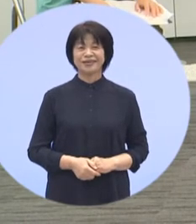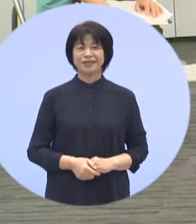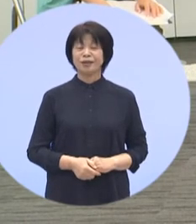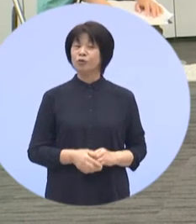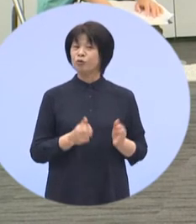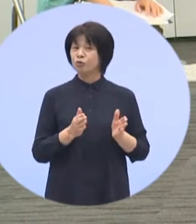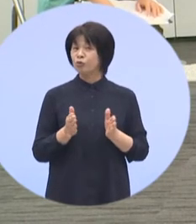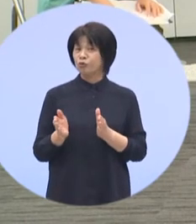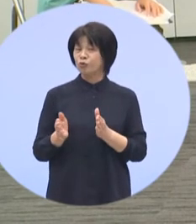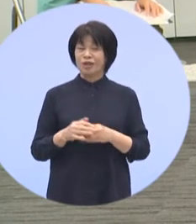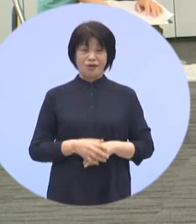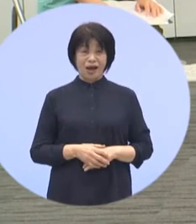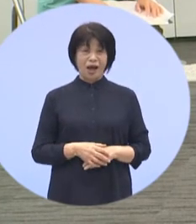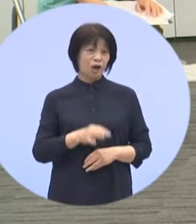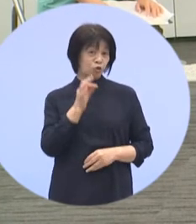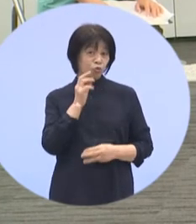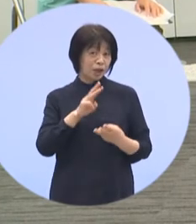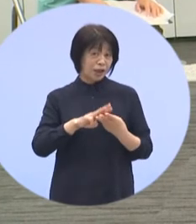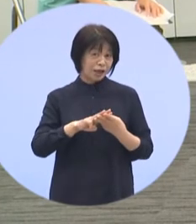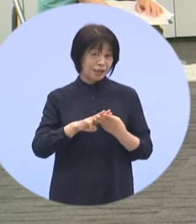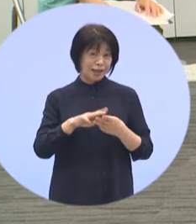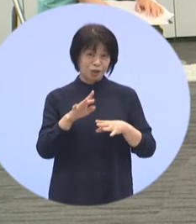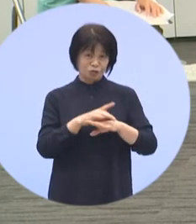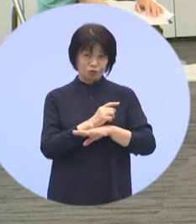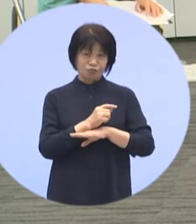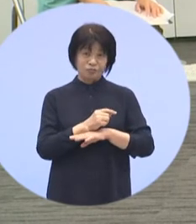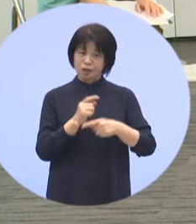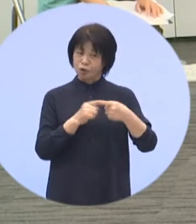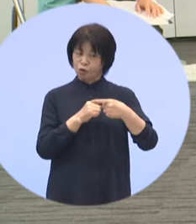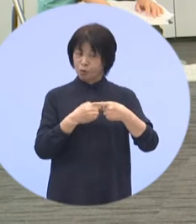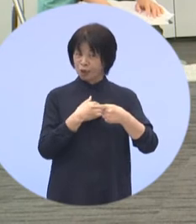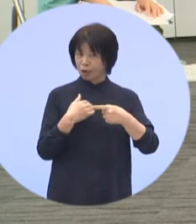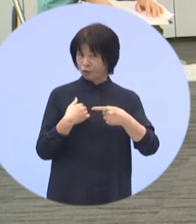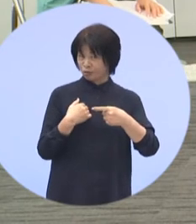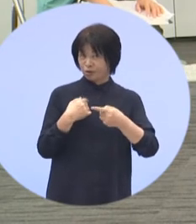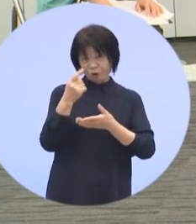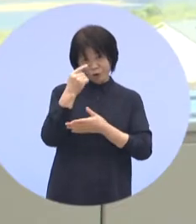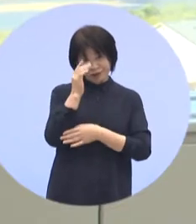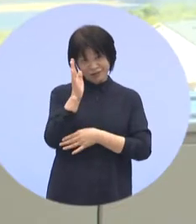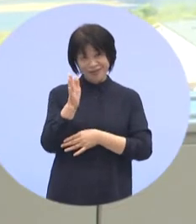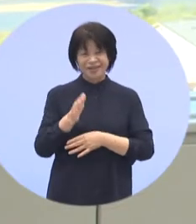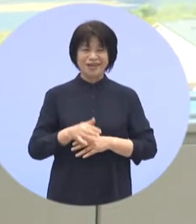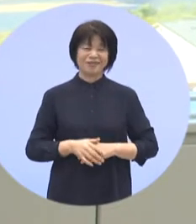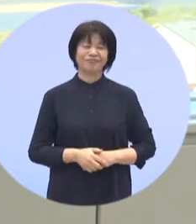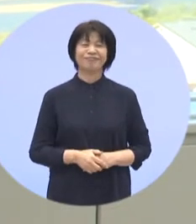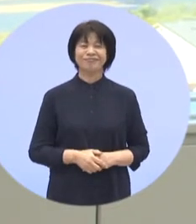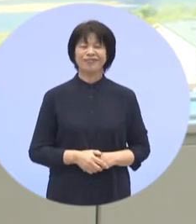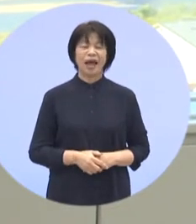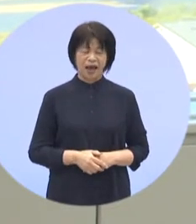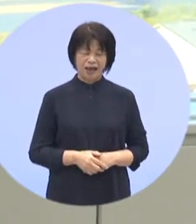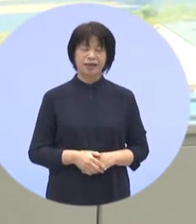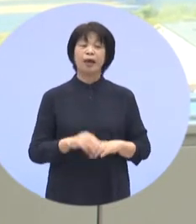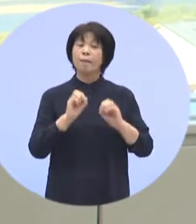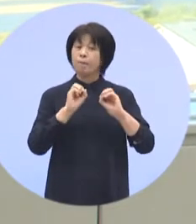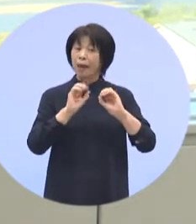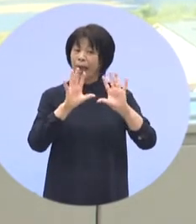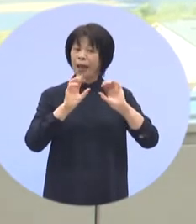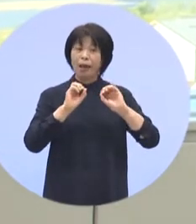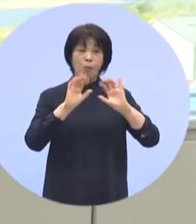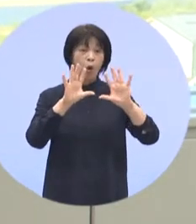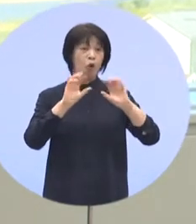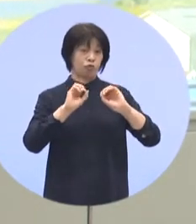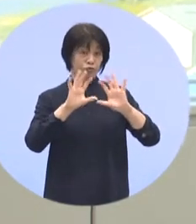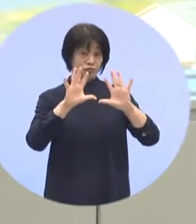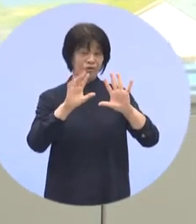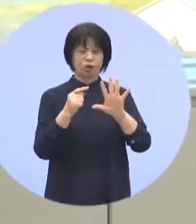では続いて上田選手も一人でできるトレーニング法を教えてください。 はい、バレーボールは指先とか腕を